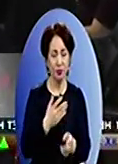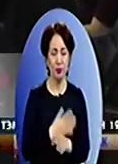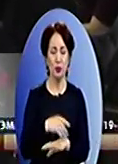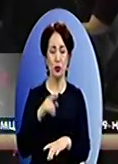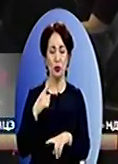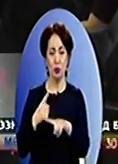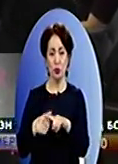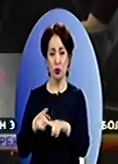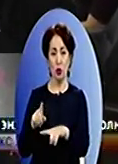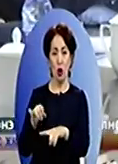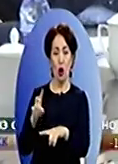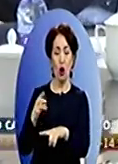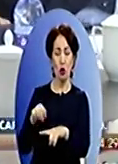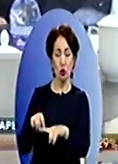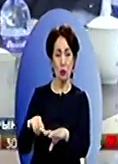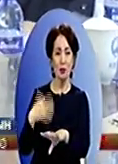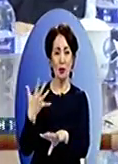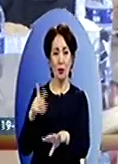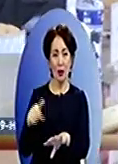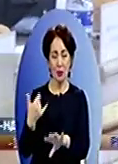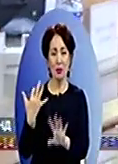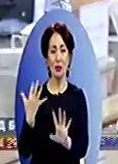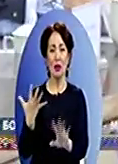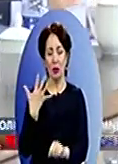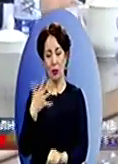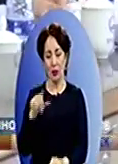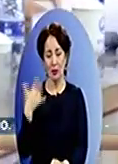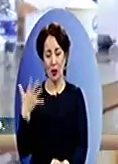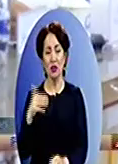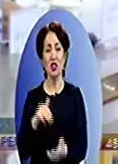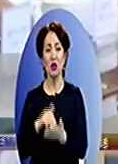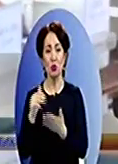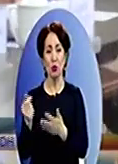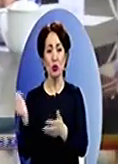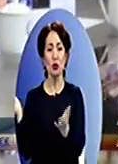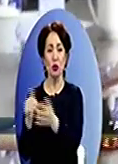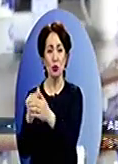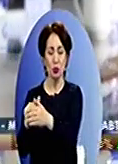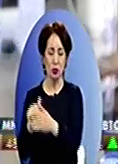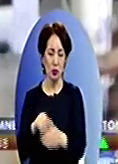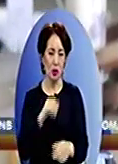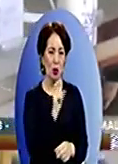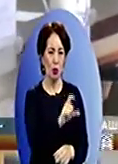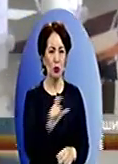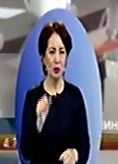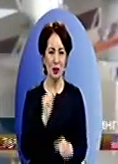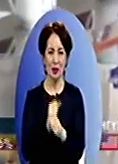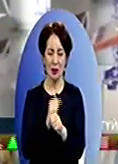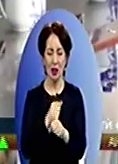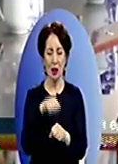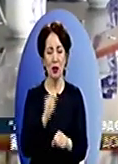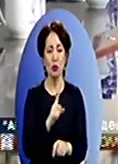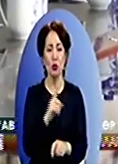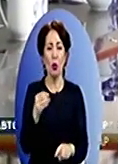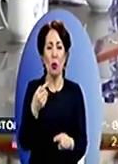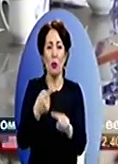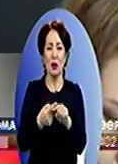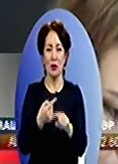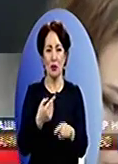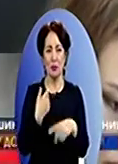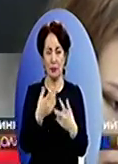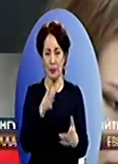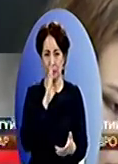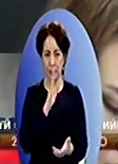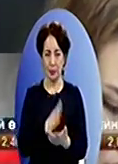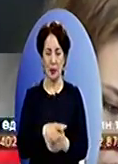нутагт 5.9 тэрбум төгрөгийг төвлөрүүлсэн байна. Энэ оны 1-р улирлаас ажилчдын үндсэн цалинг 100 мянган төгрөгөөр нэмэгдүүлэхээр болсон. Эрчим хүчний